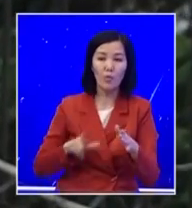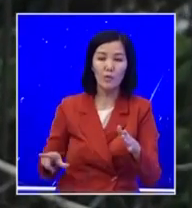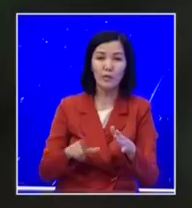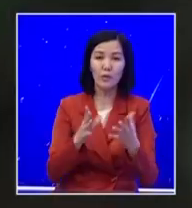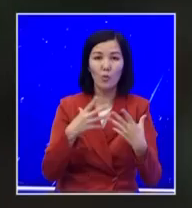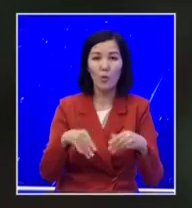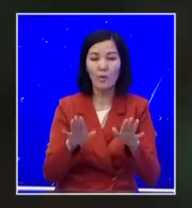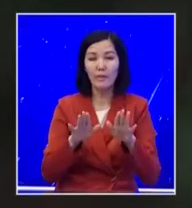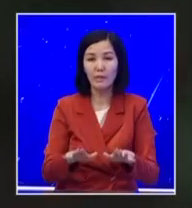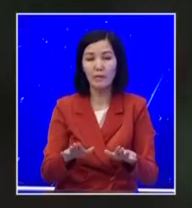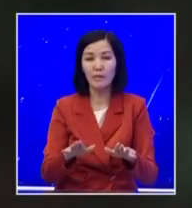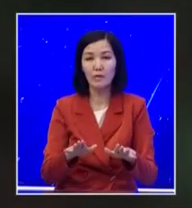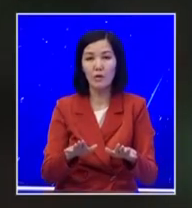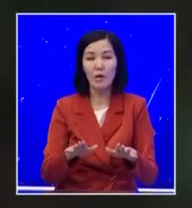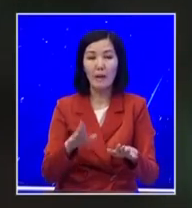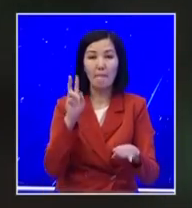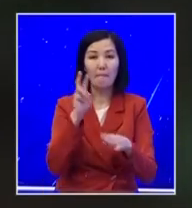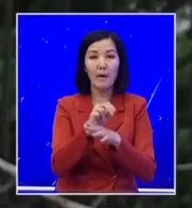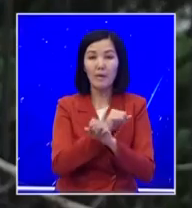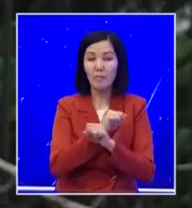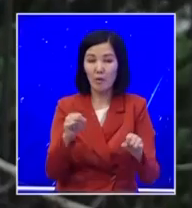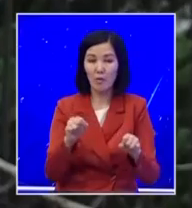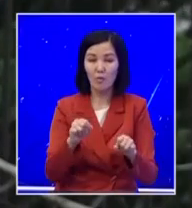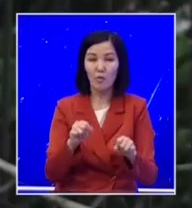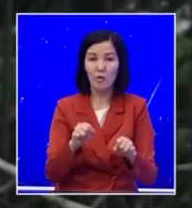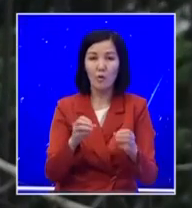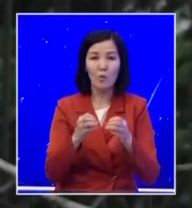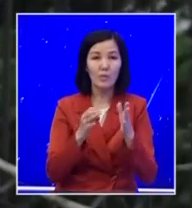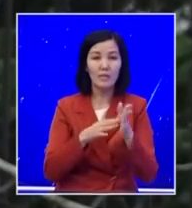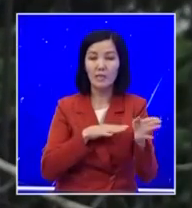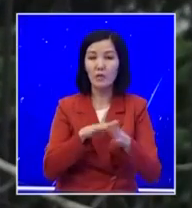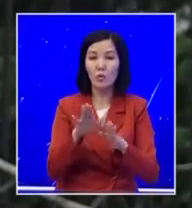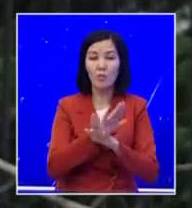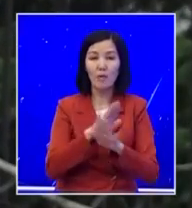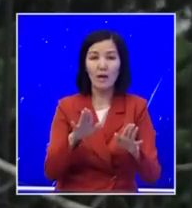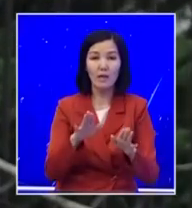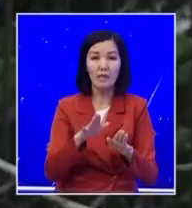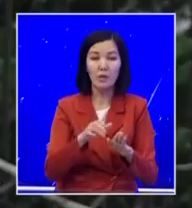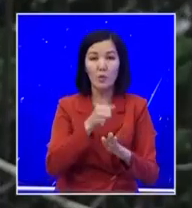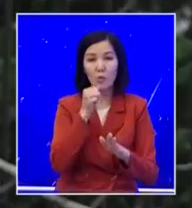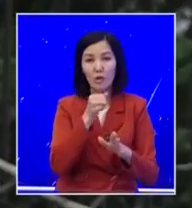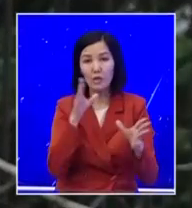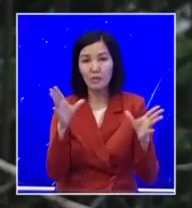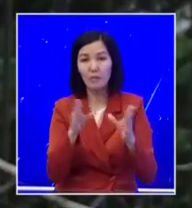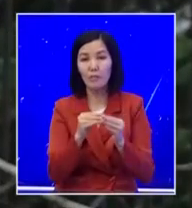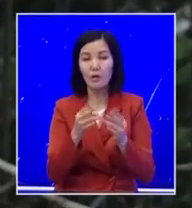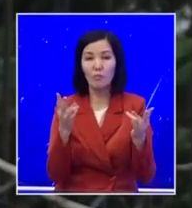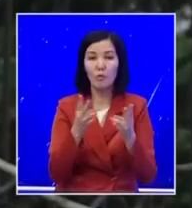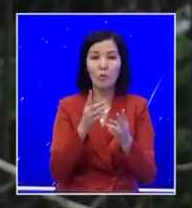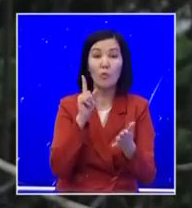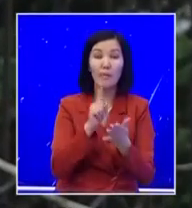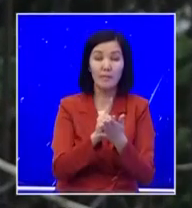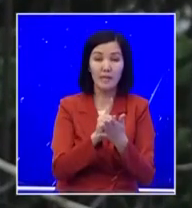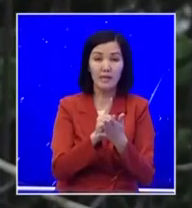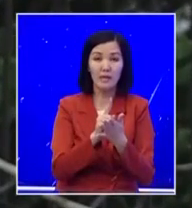қоғамдық демалыс орындарына бармауға шақырамыз. Кәмелетке толмағандардың ересектердің қарауынсыз жүріп тұруына, өз